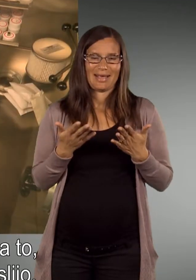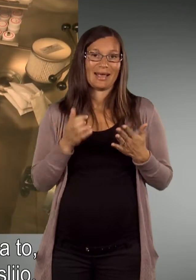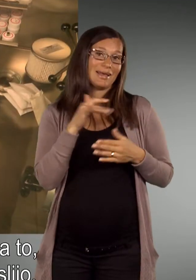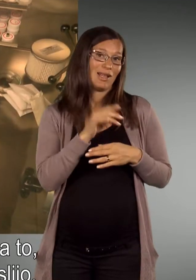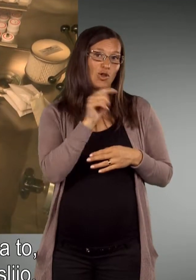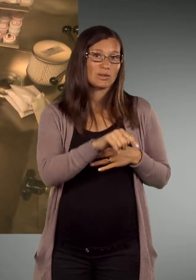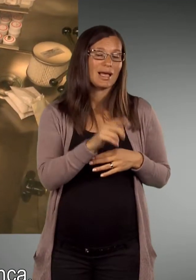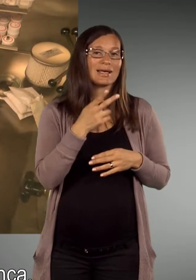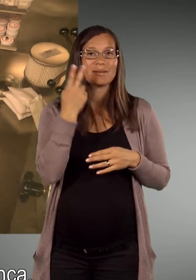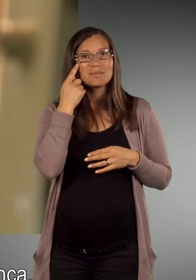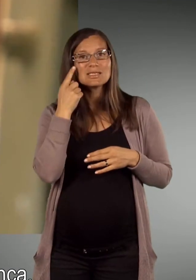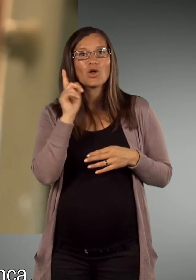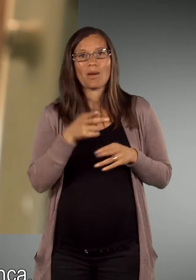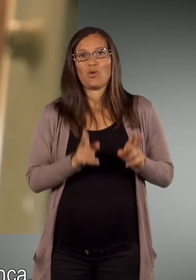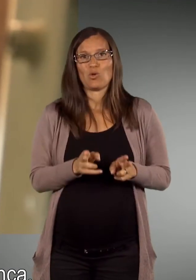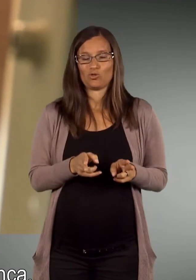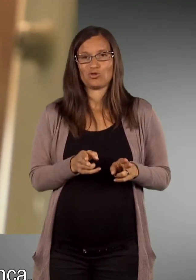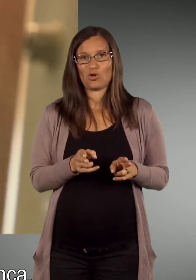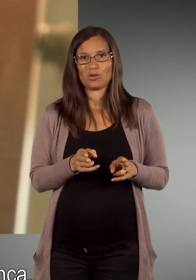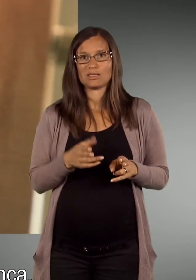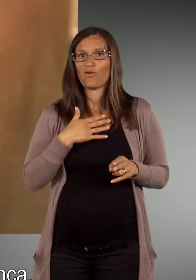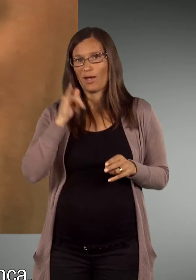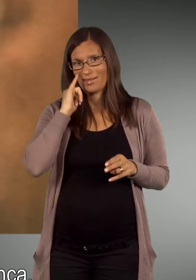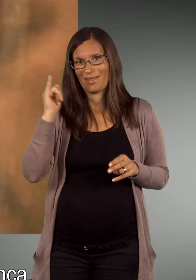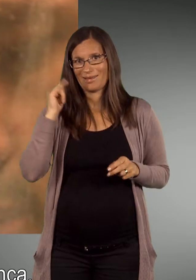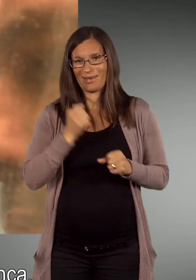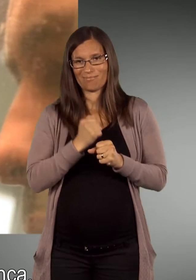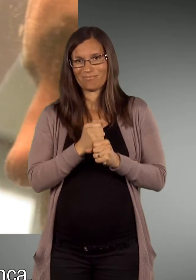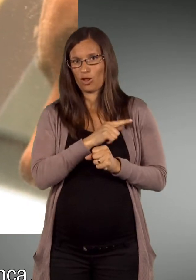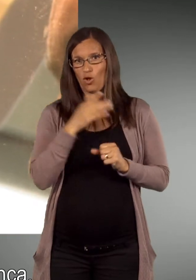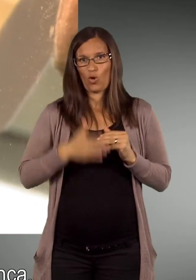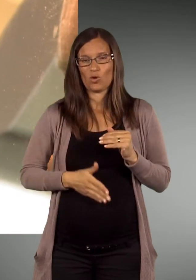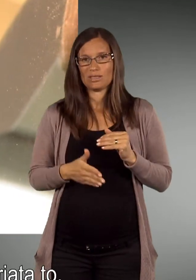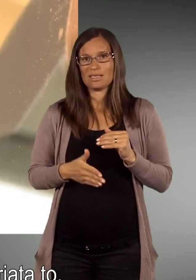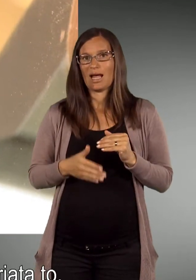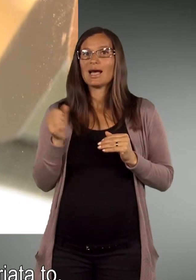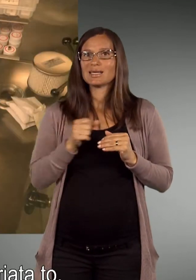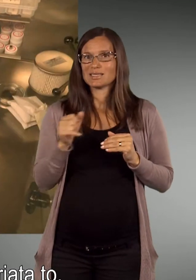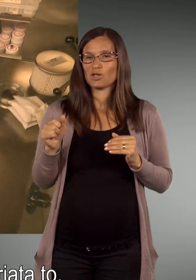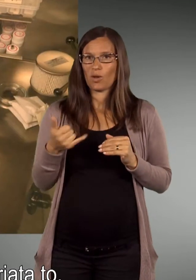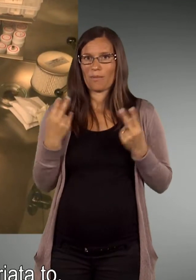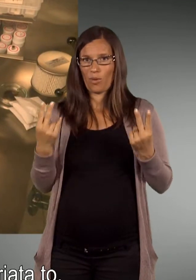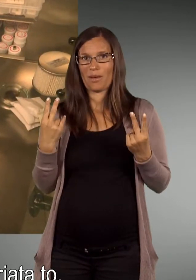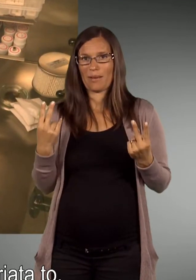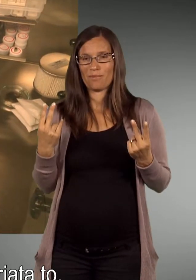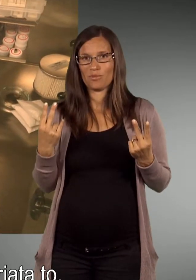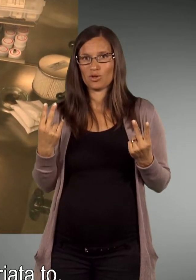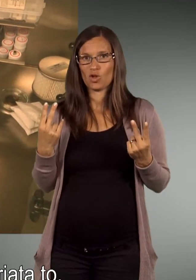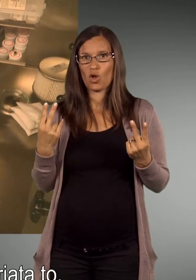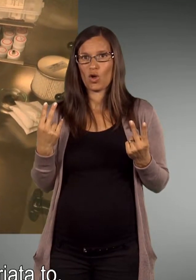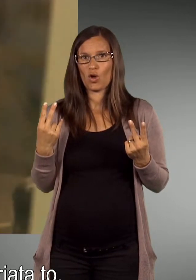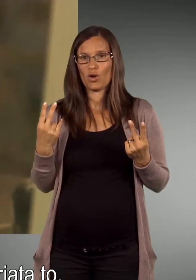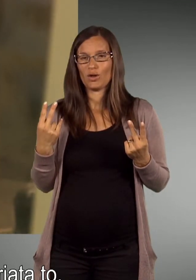tja, ker mislijo, da imajo možnost svoje ideje izpeljati do konca. Zato je pomembno,